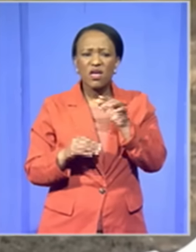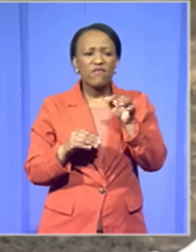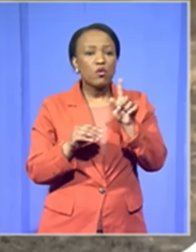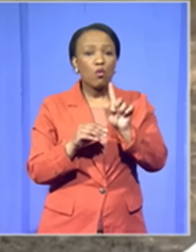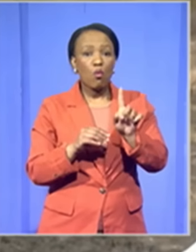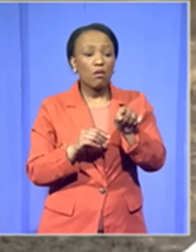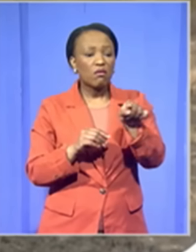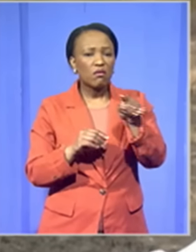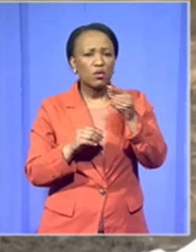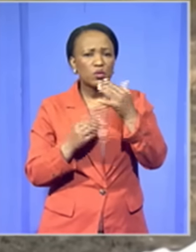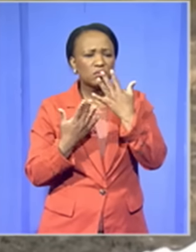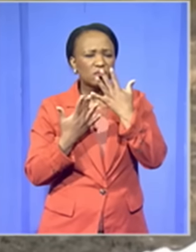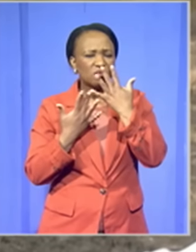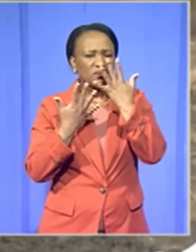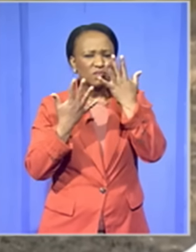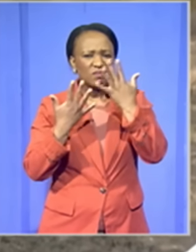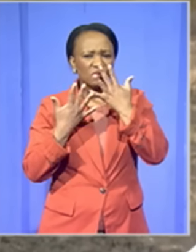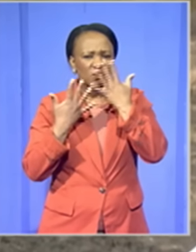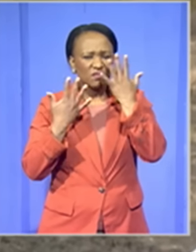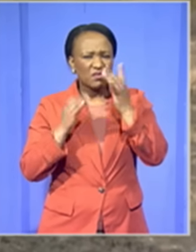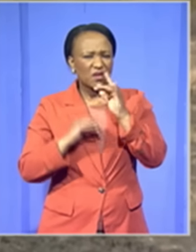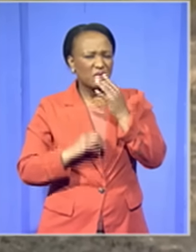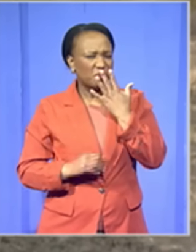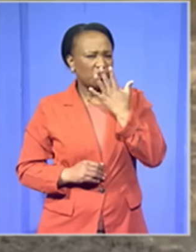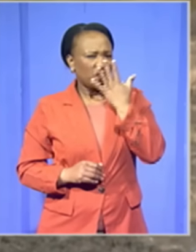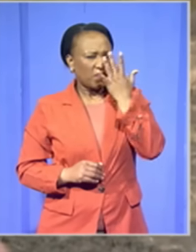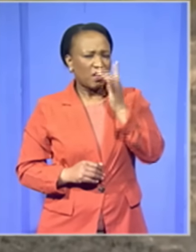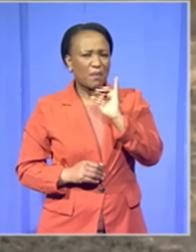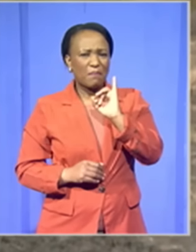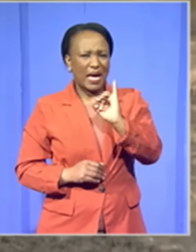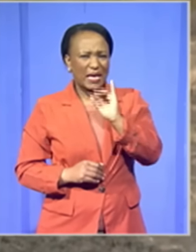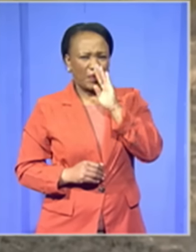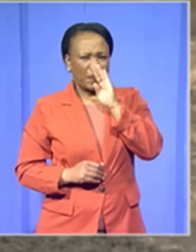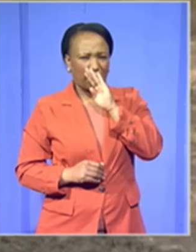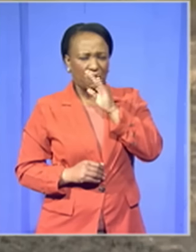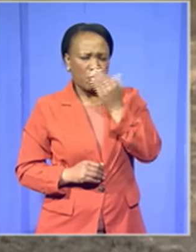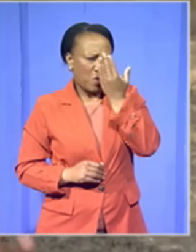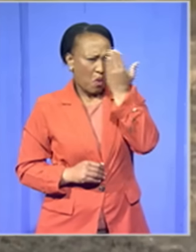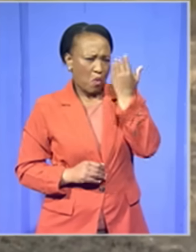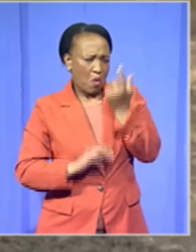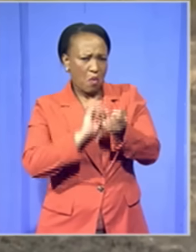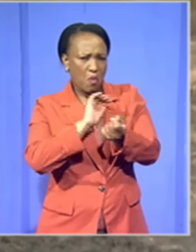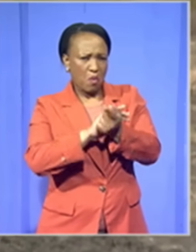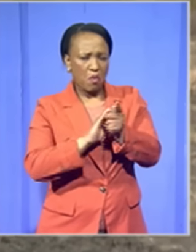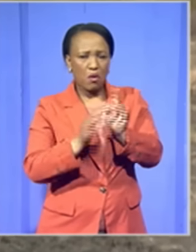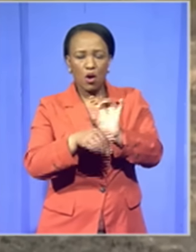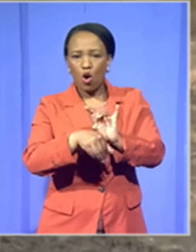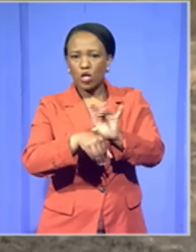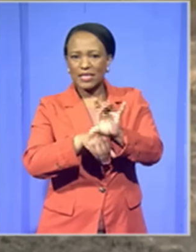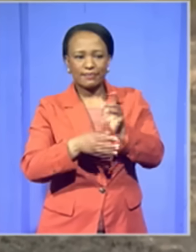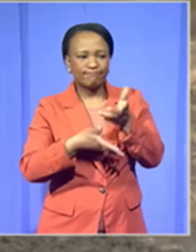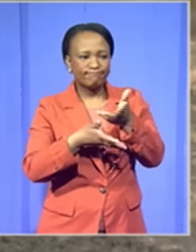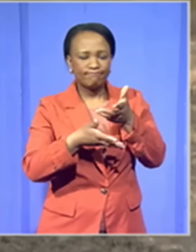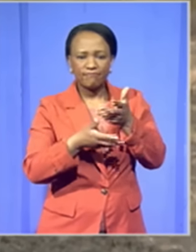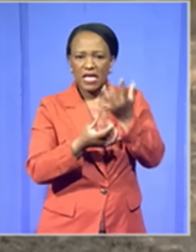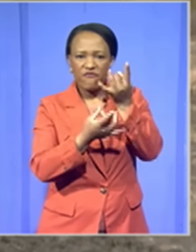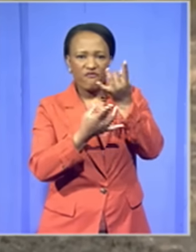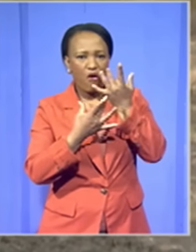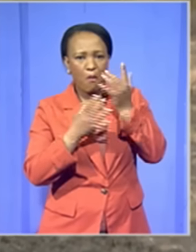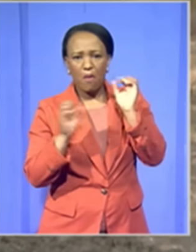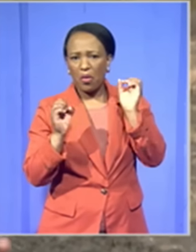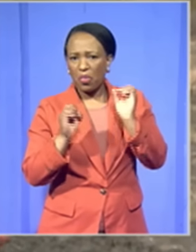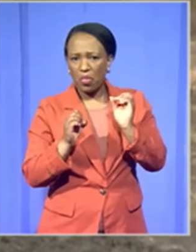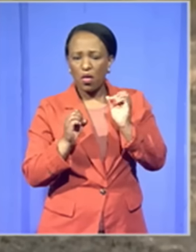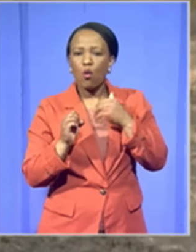go etsagalang kwa yaanong ntho e re batlang go itse ka gone we know nothing ka ntho consultation a etsagala ya ka batho pele principal e